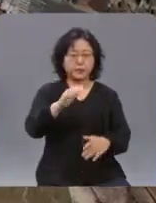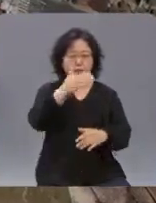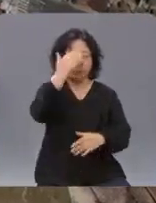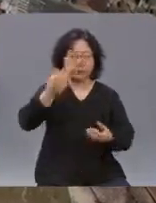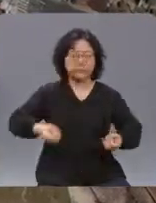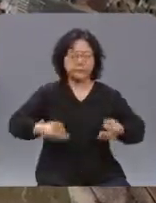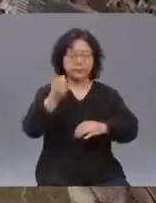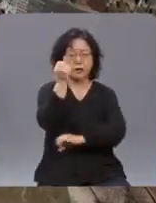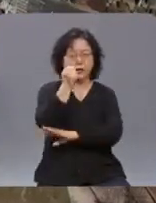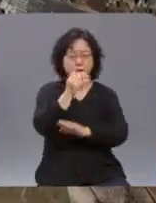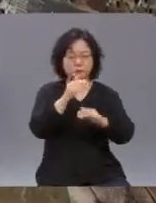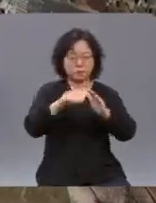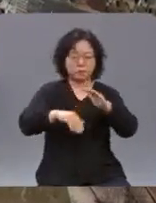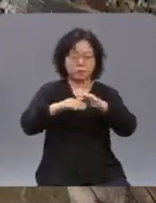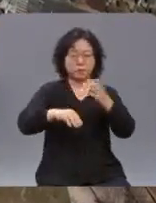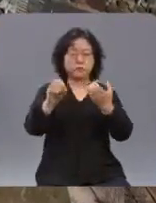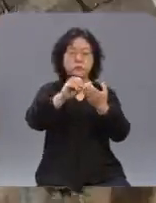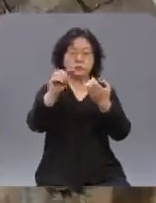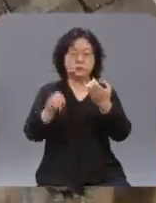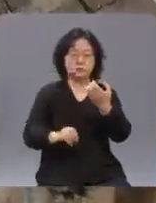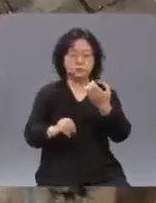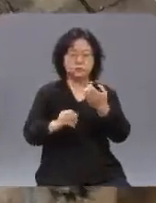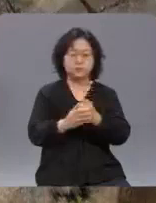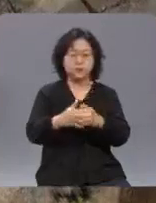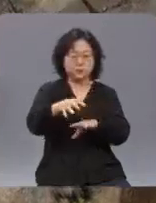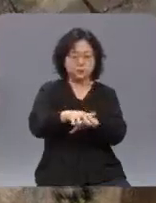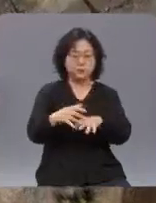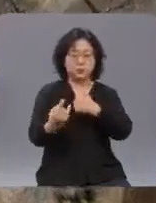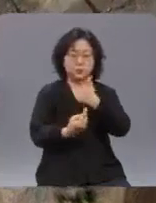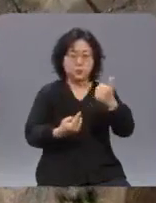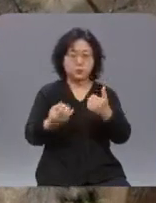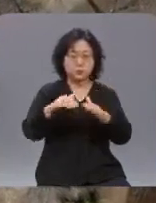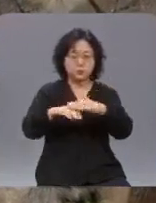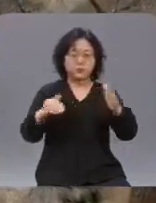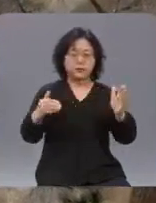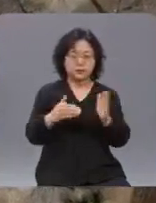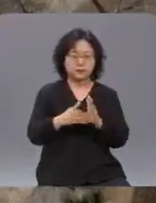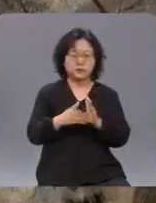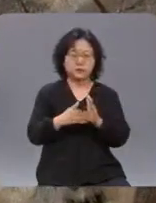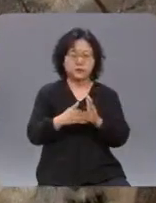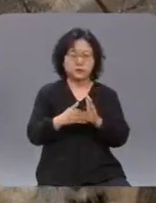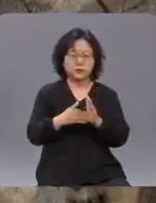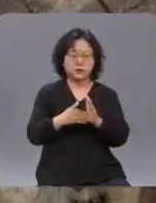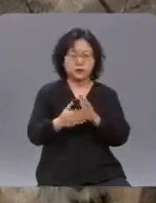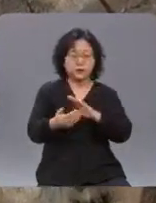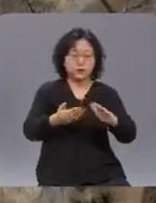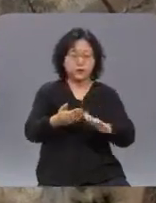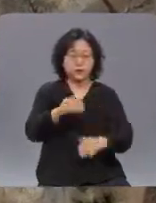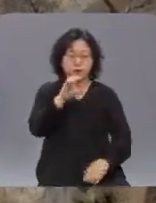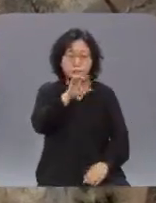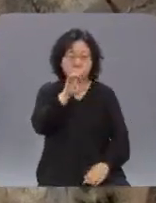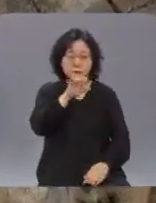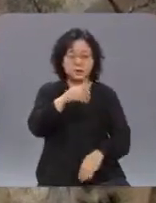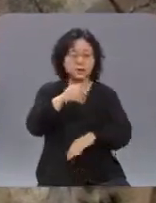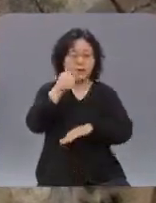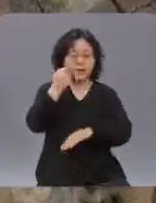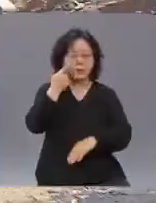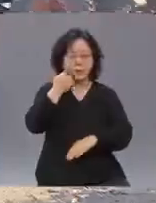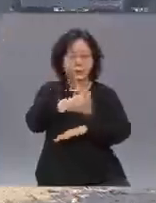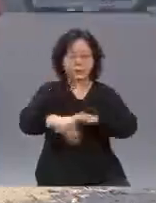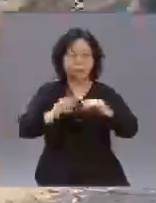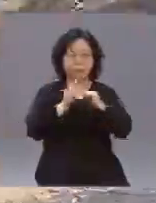박람회장의 기반공사 공정률은 90% 조직위는 공사가 끝나면 본격적인 예행 연습에